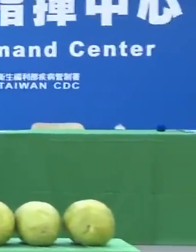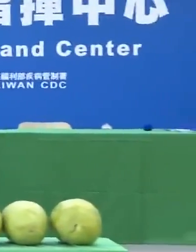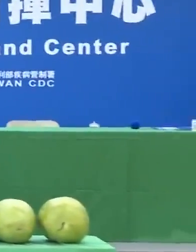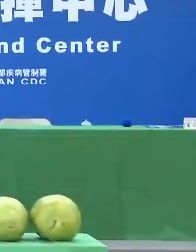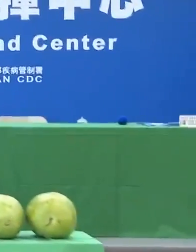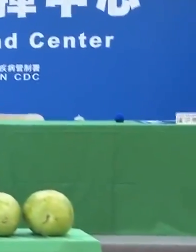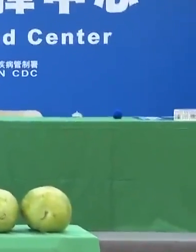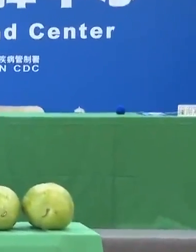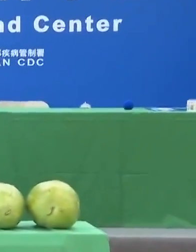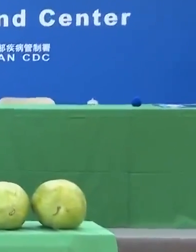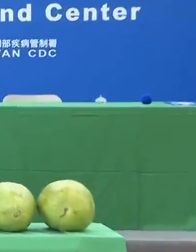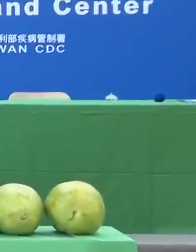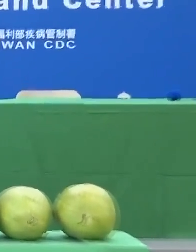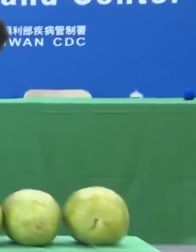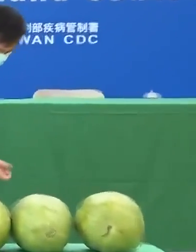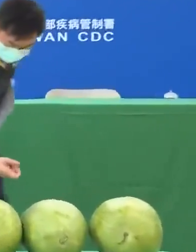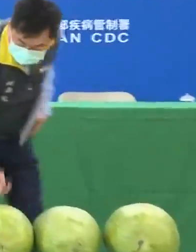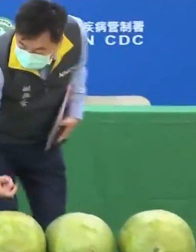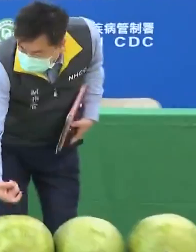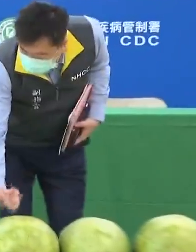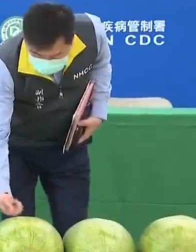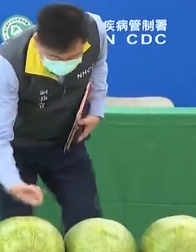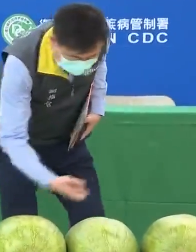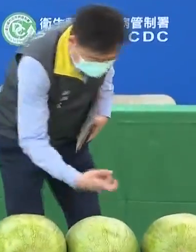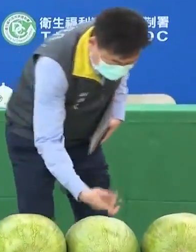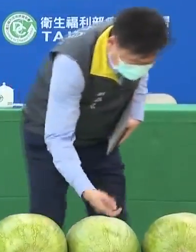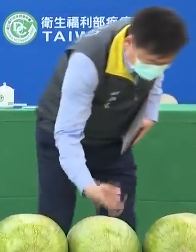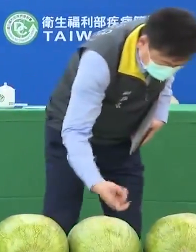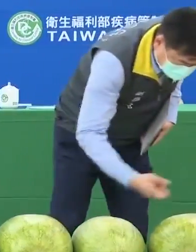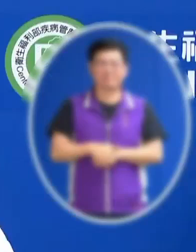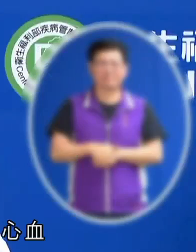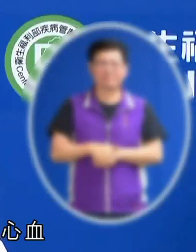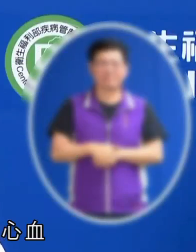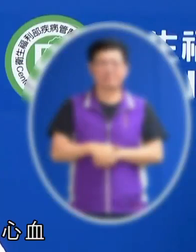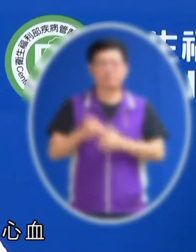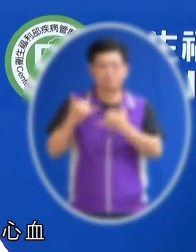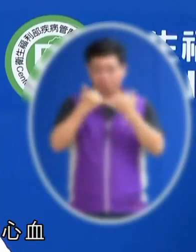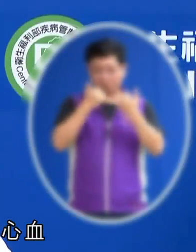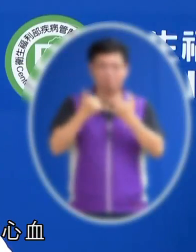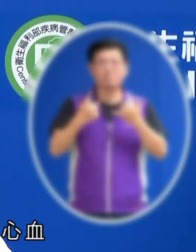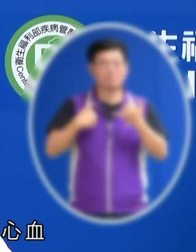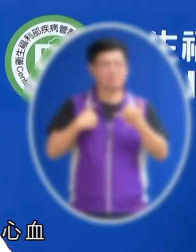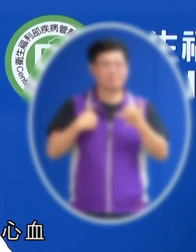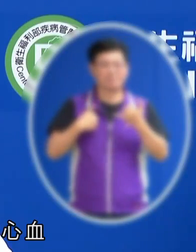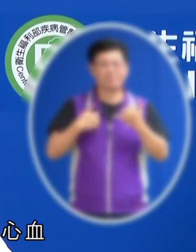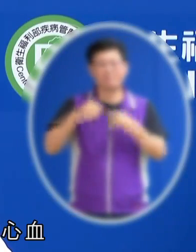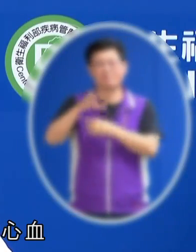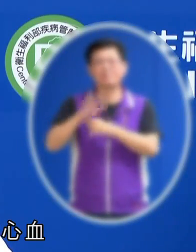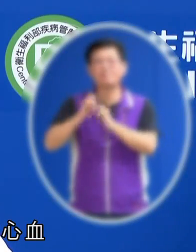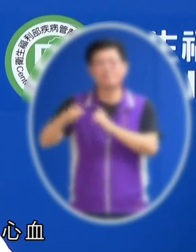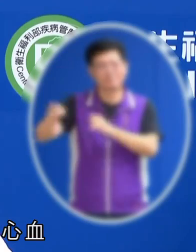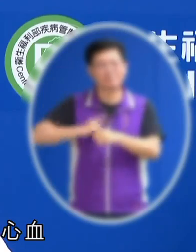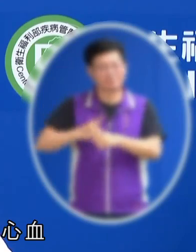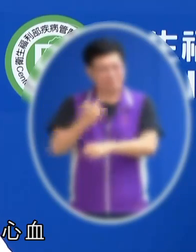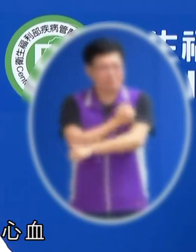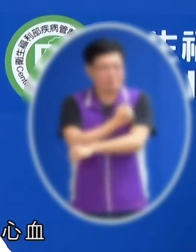挥官陈时中顺便推销受疫情影响嘅本地生果。 西瓜是我们的农民非